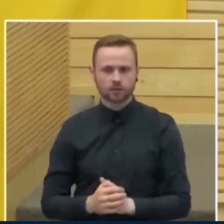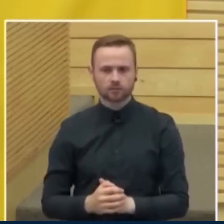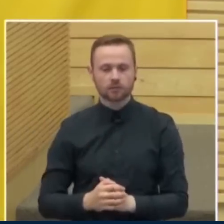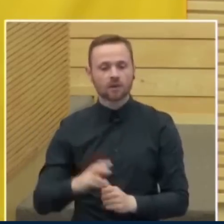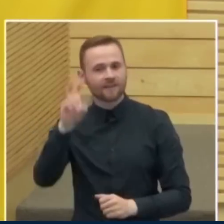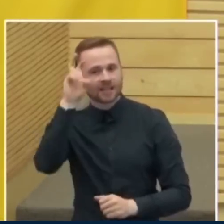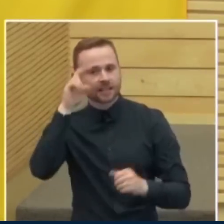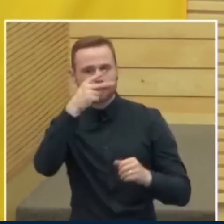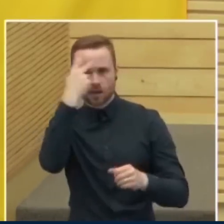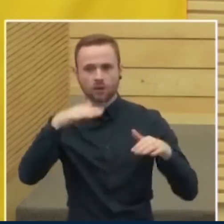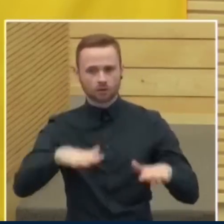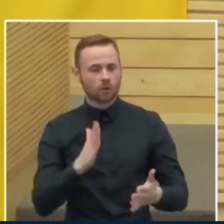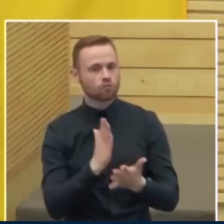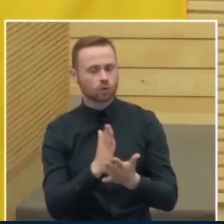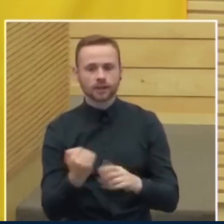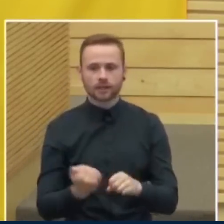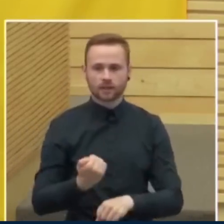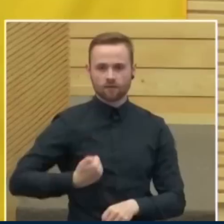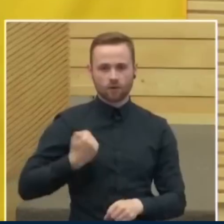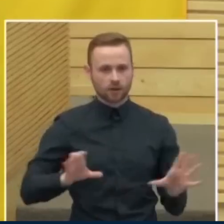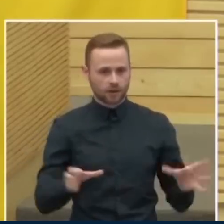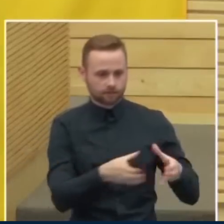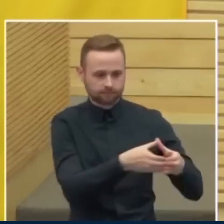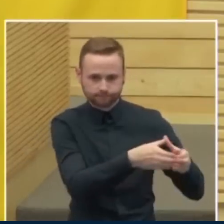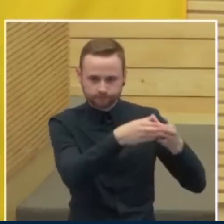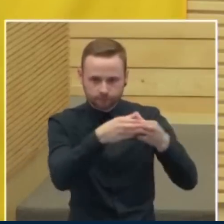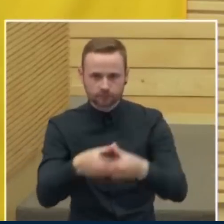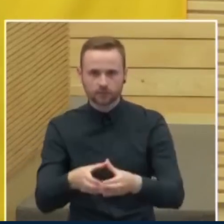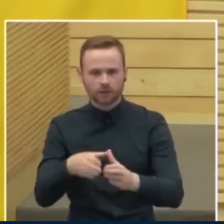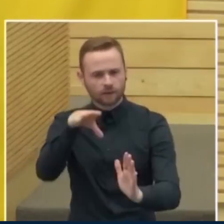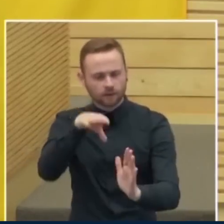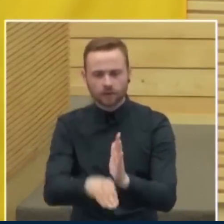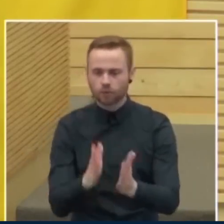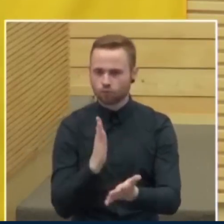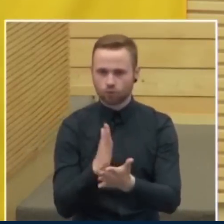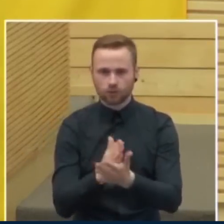atsirasti kovinės brigados dydžio vienetas su visa būtina parama.